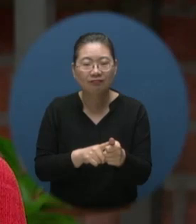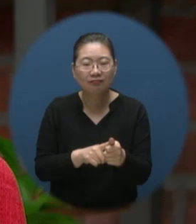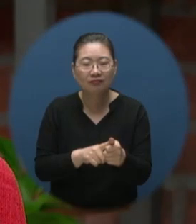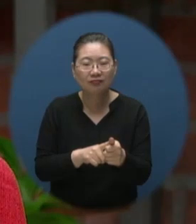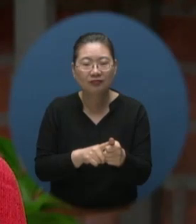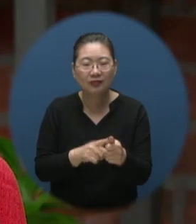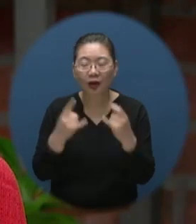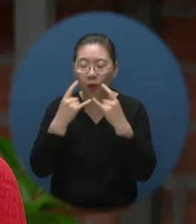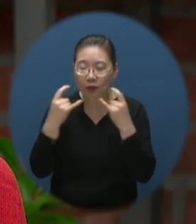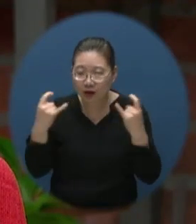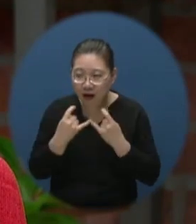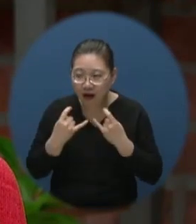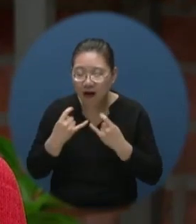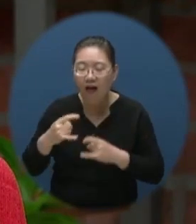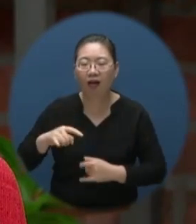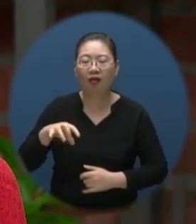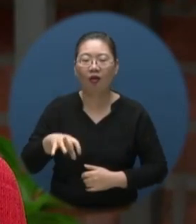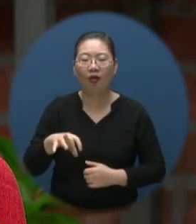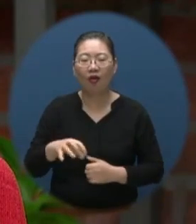불란서에서